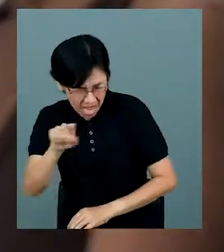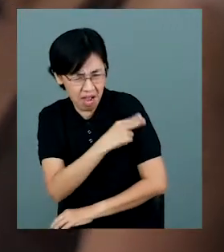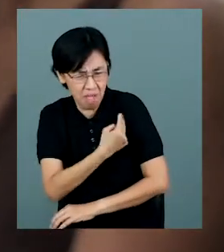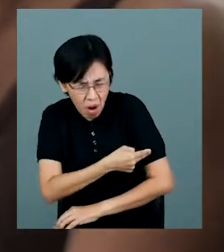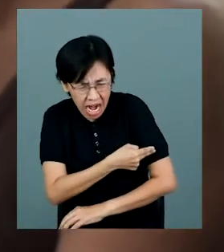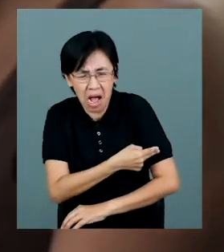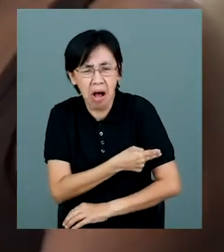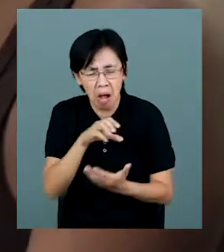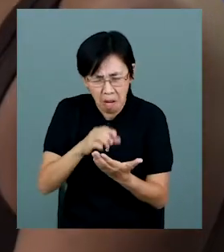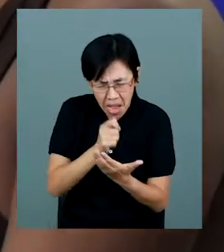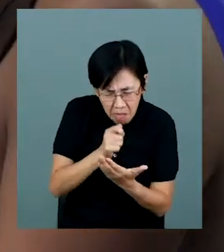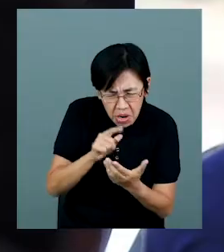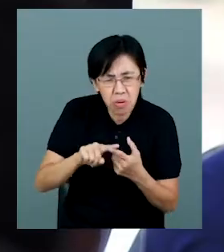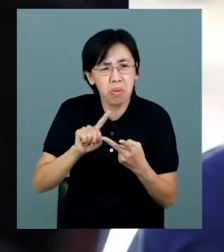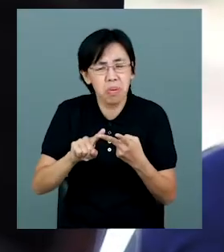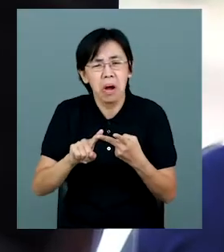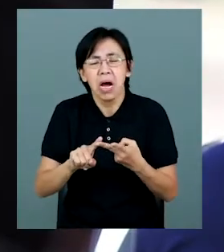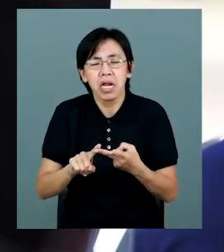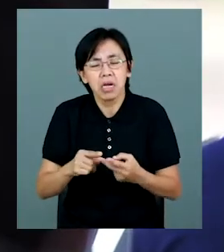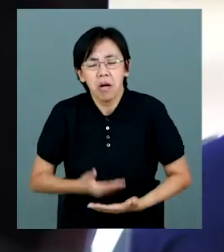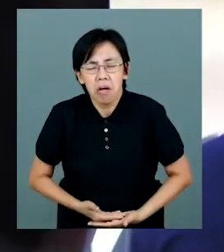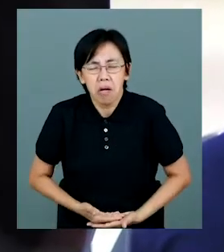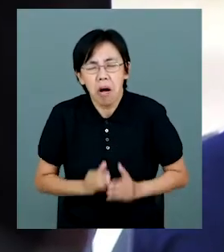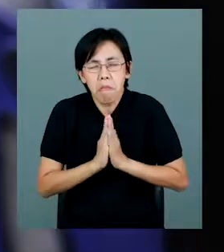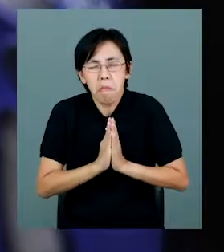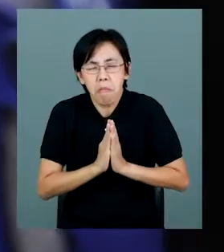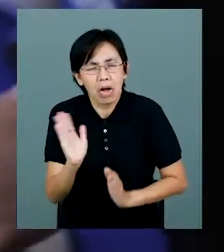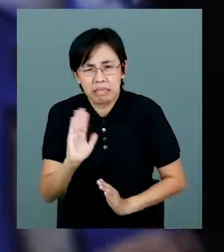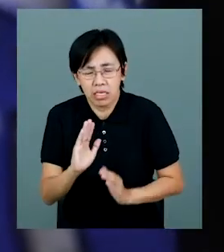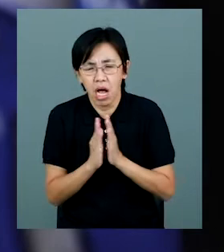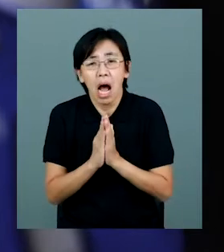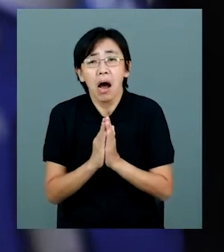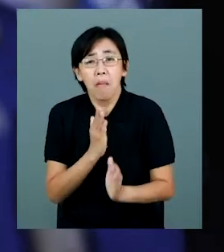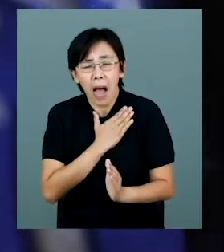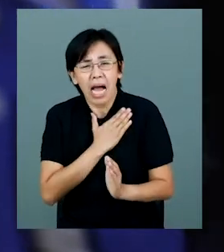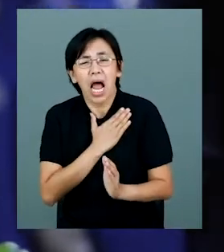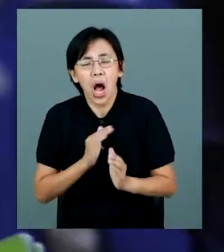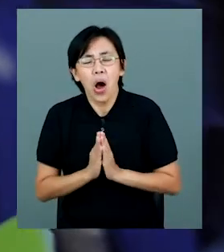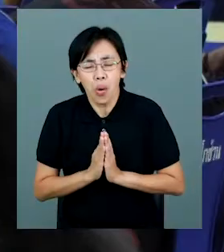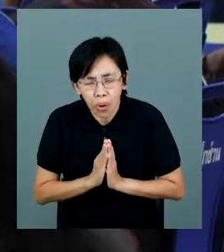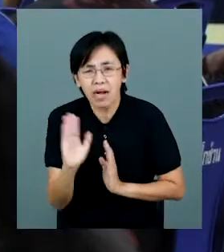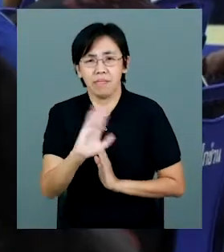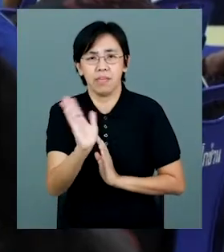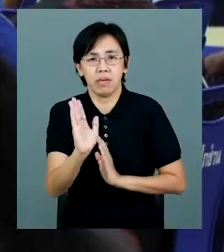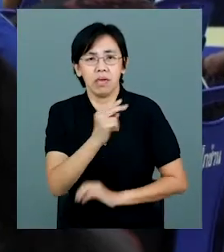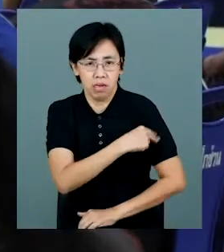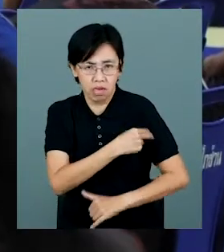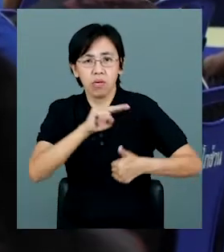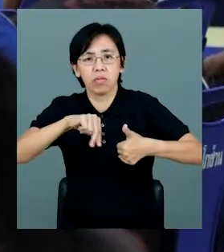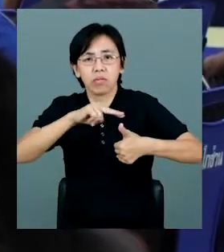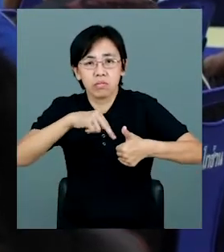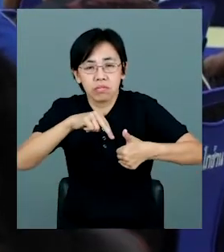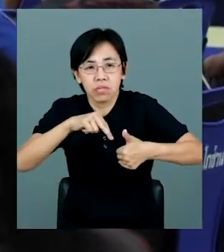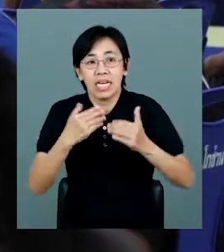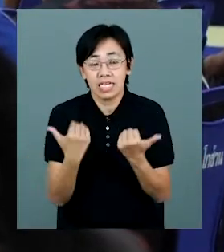หมอนะอย่าไปหาหมอดูอย่าไปหาหรือบางคนแบบไปให้พระเป่าไม่ได้นะไปให้หมอตรวจก่อน วันนี้เนี่ยเรา